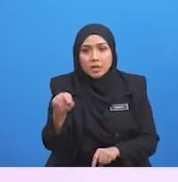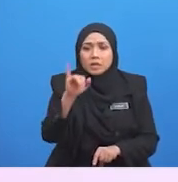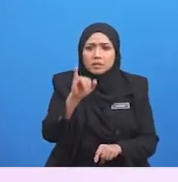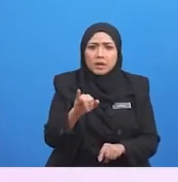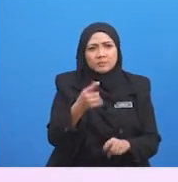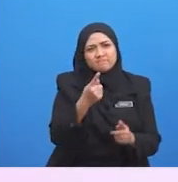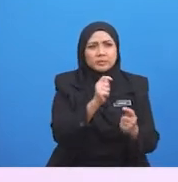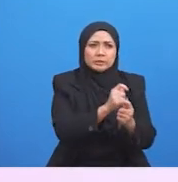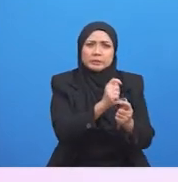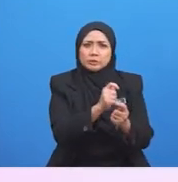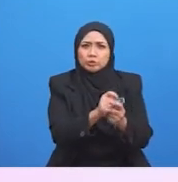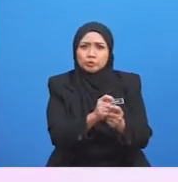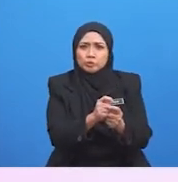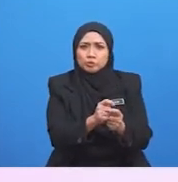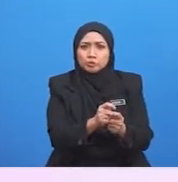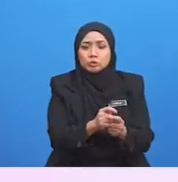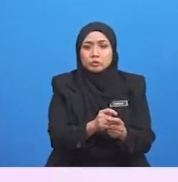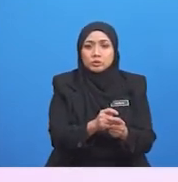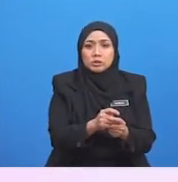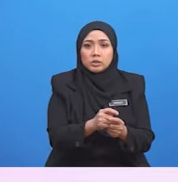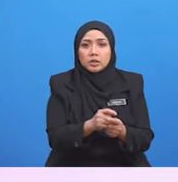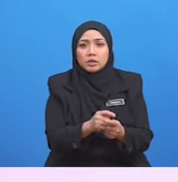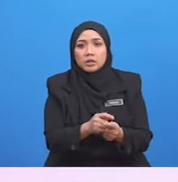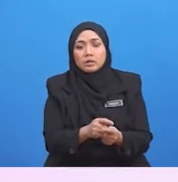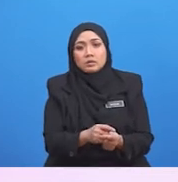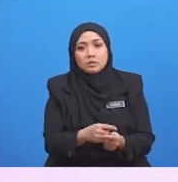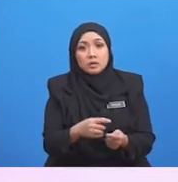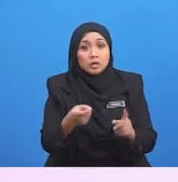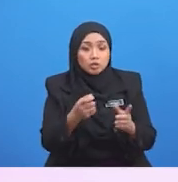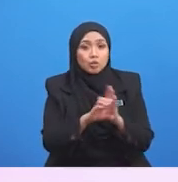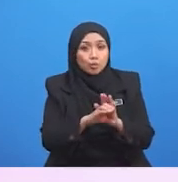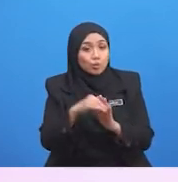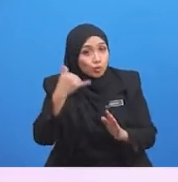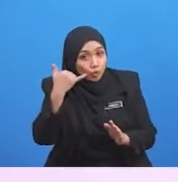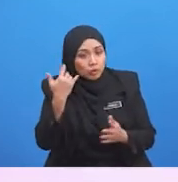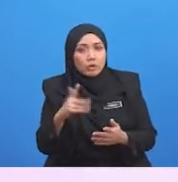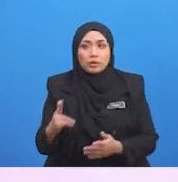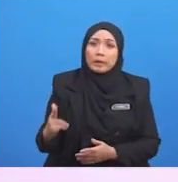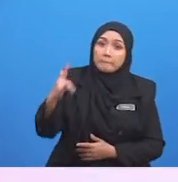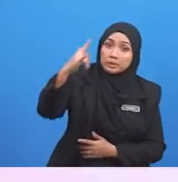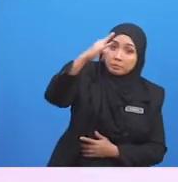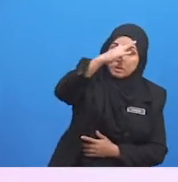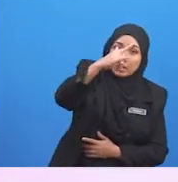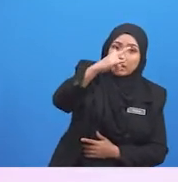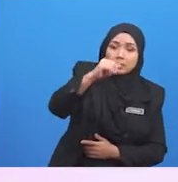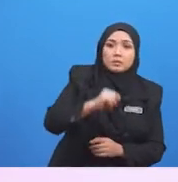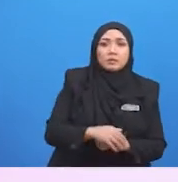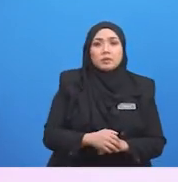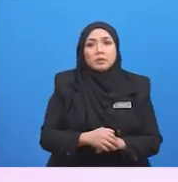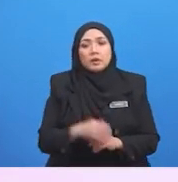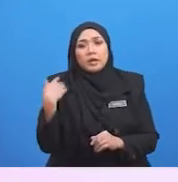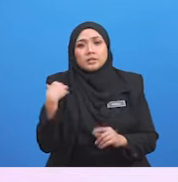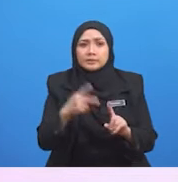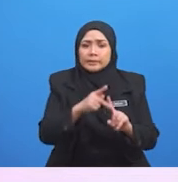tertentu. Dipesan oleh pelanggan terus kepada pengeluar. Kapal terbang contohnya mempunyai spesifikasi